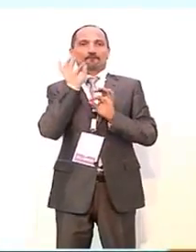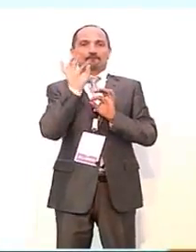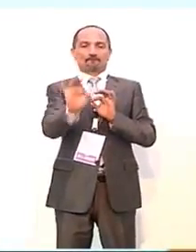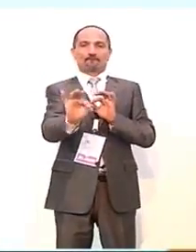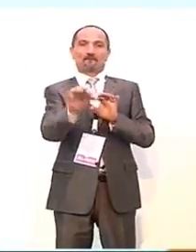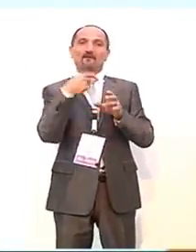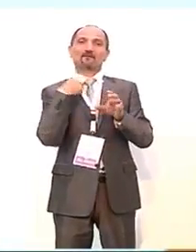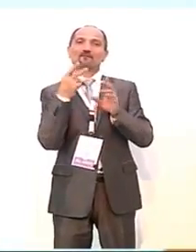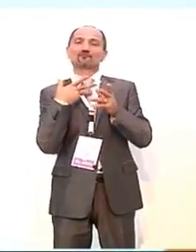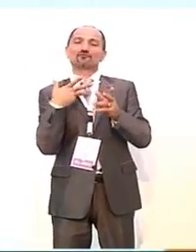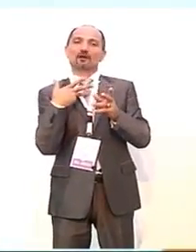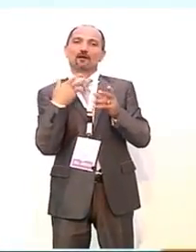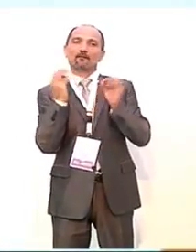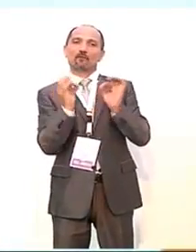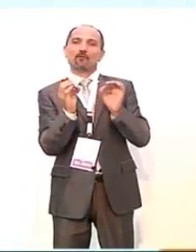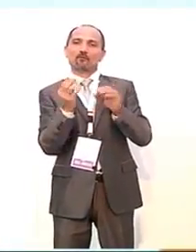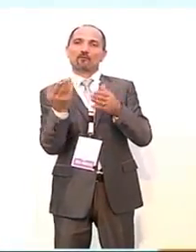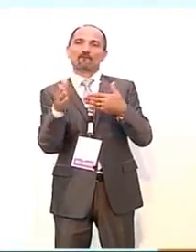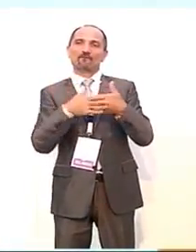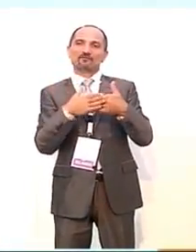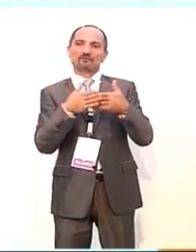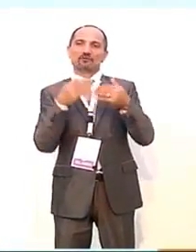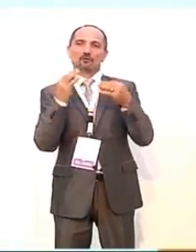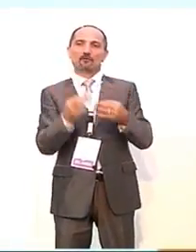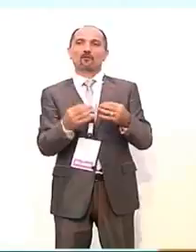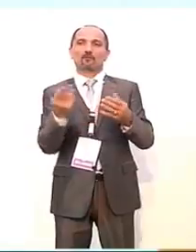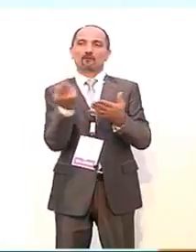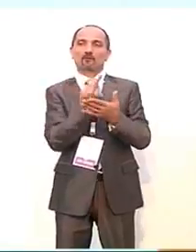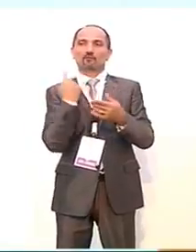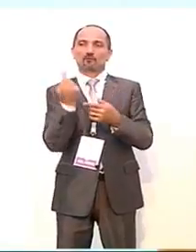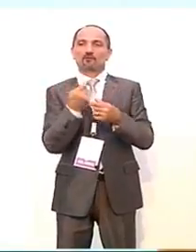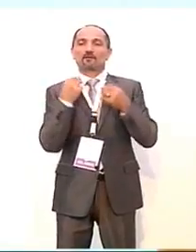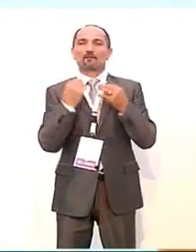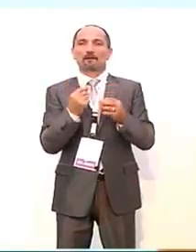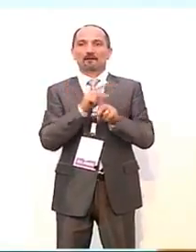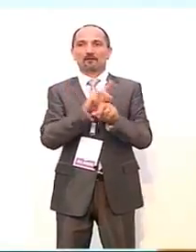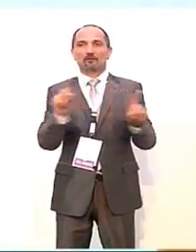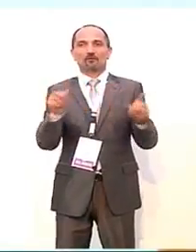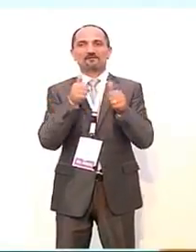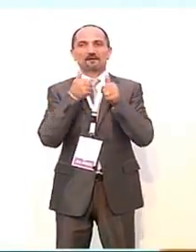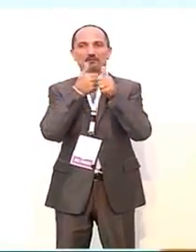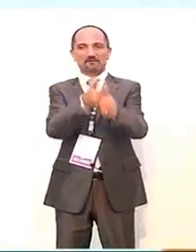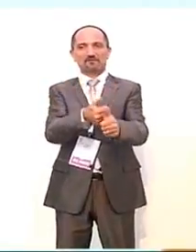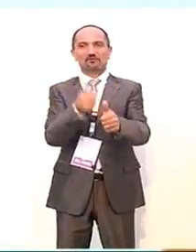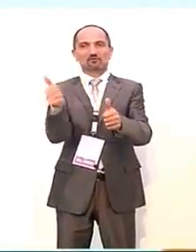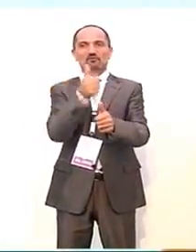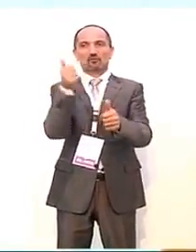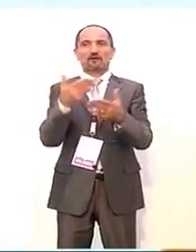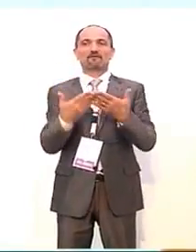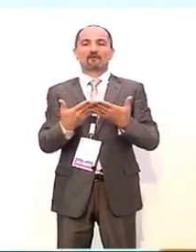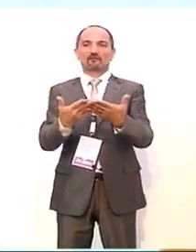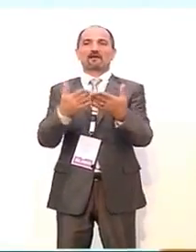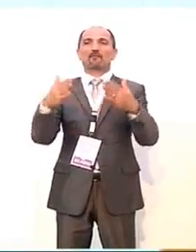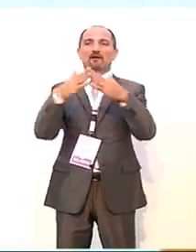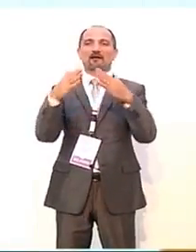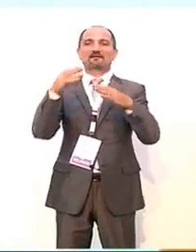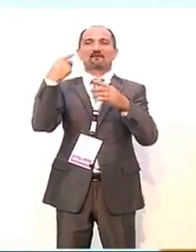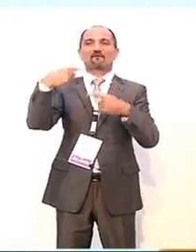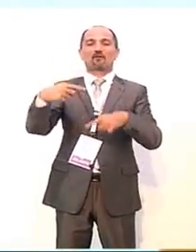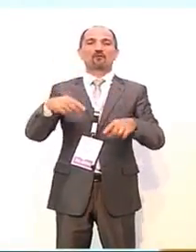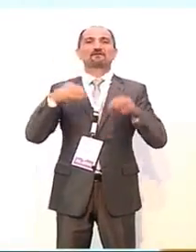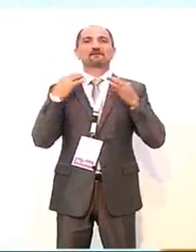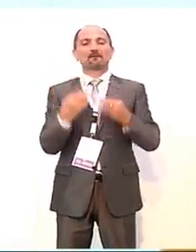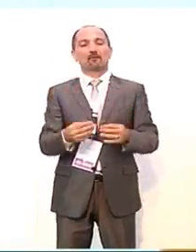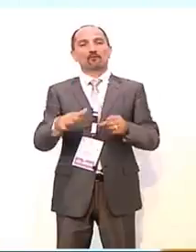sia una prossimità che dica a tutti gli anziani non siete soli, non sarete soli, vi aiutiamo a casa vostra, così le donne, così